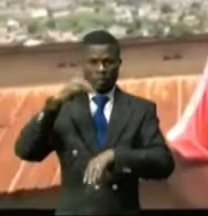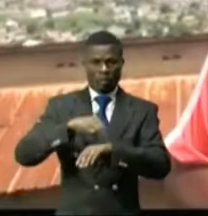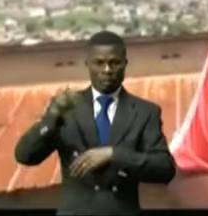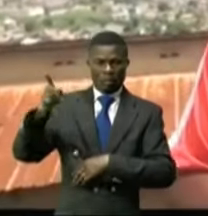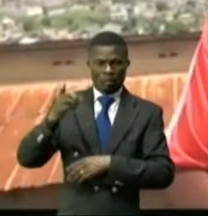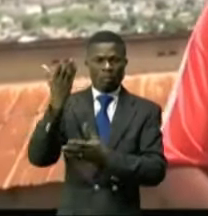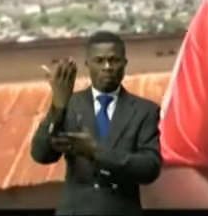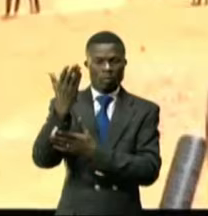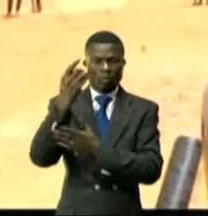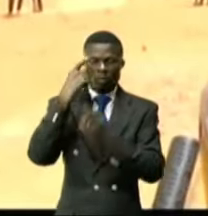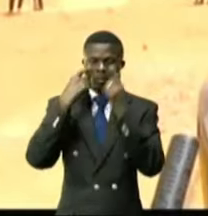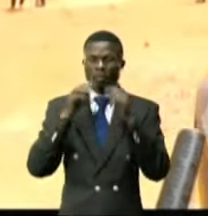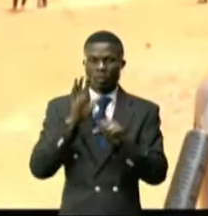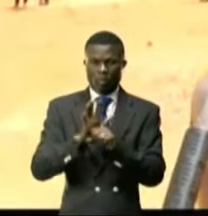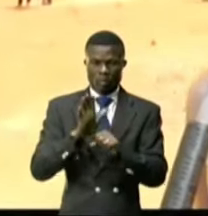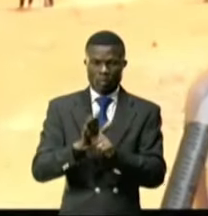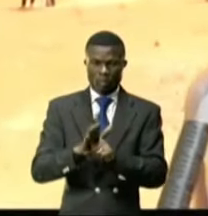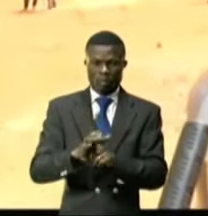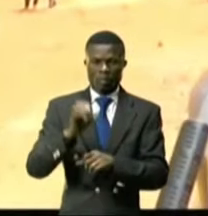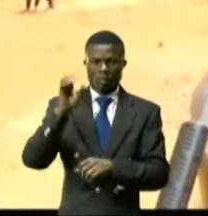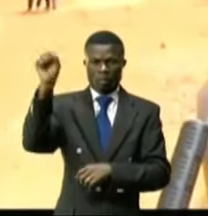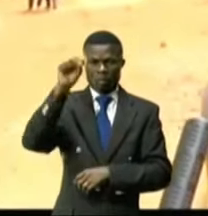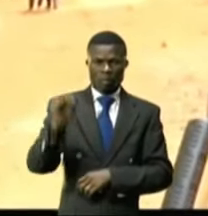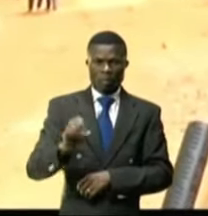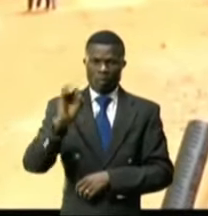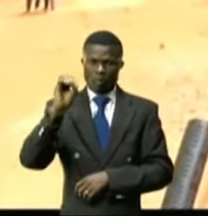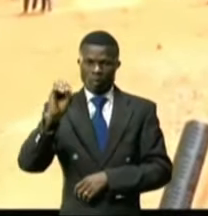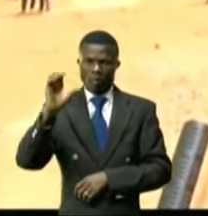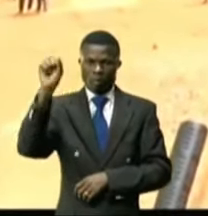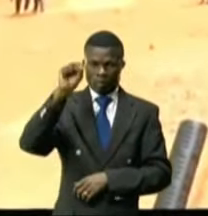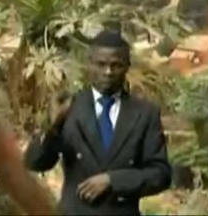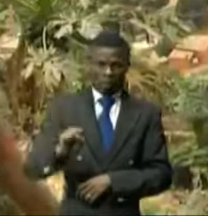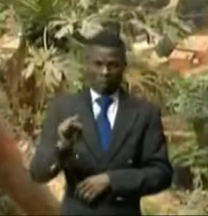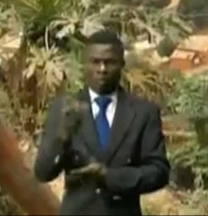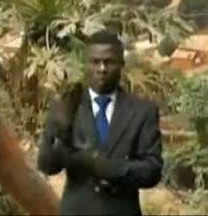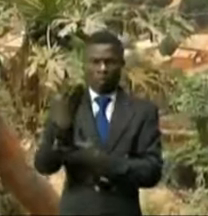plusieurs cris de détresse et SOS auprès des autorités politiques administratives